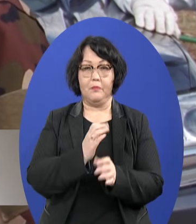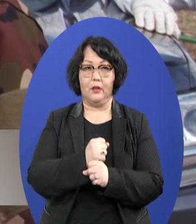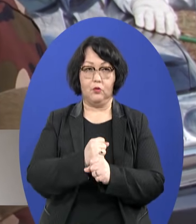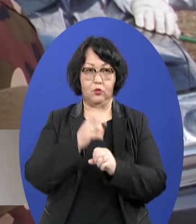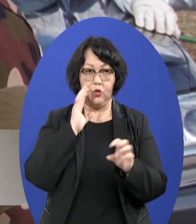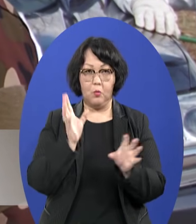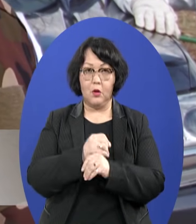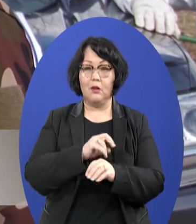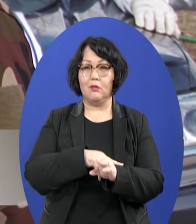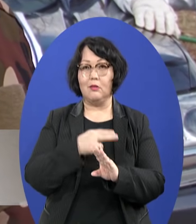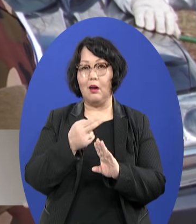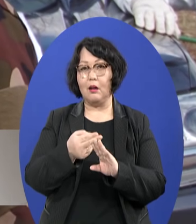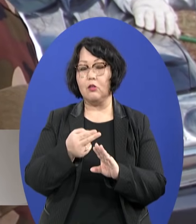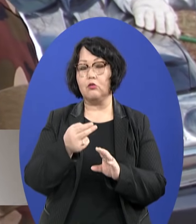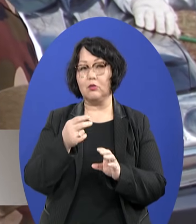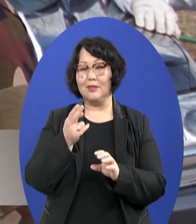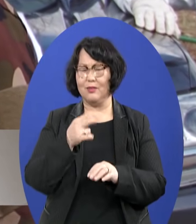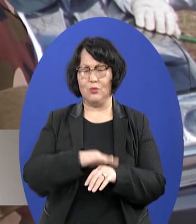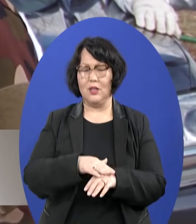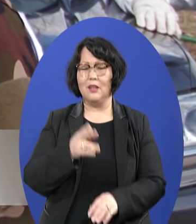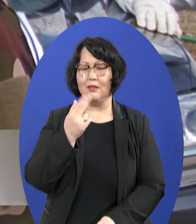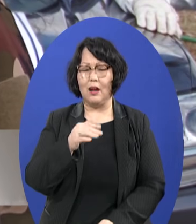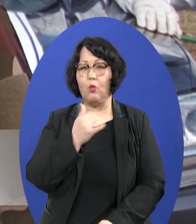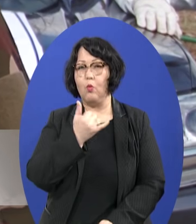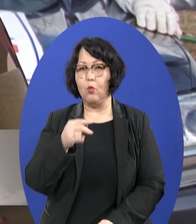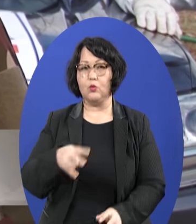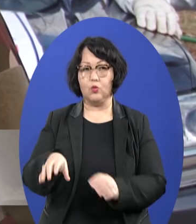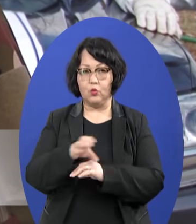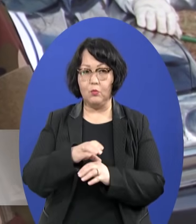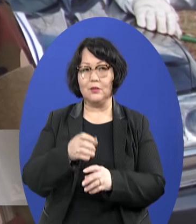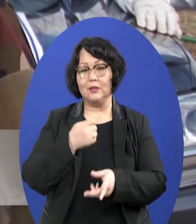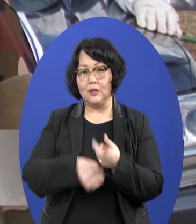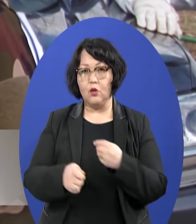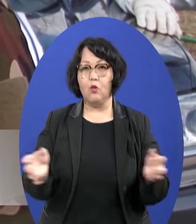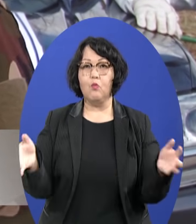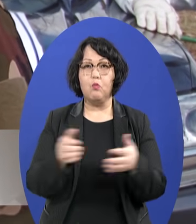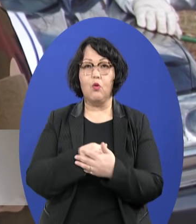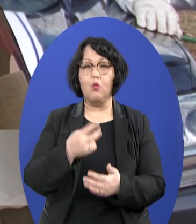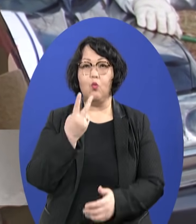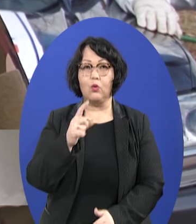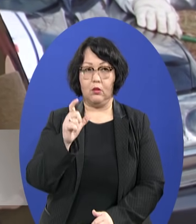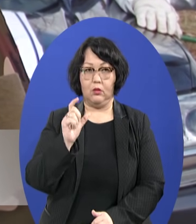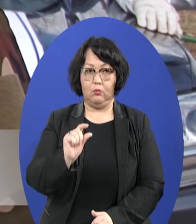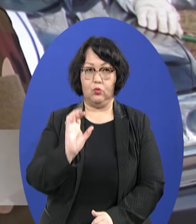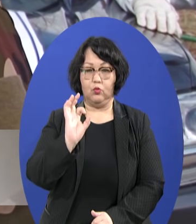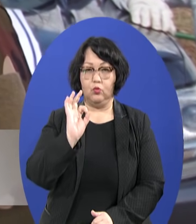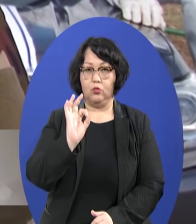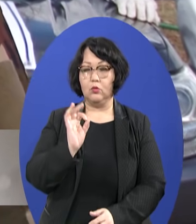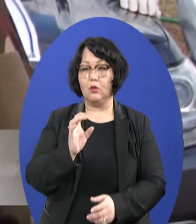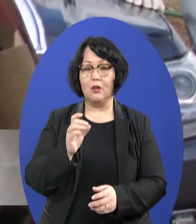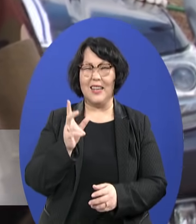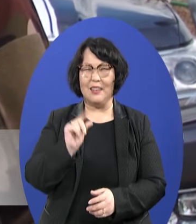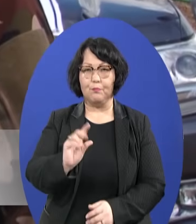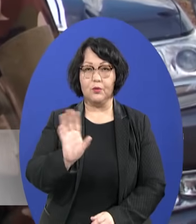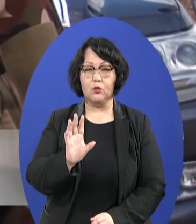яг Дархан уул аймагт зарагддаг бүүний үндсэн үнээр тухайн малчтад бол дээрх хүнс бараа эм эмнэлгийн хэрэгсэл за